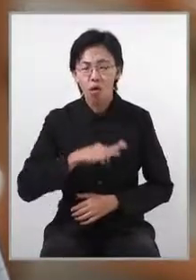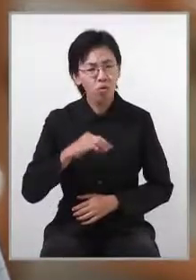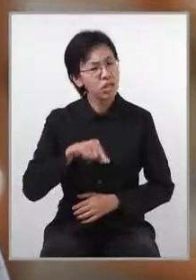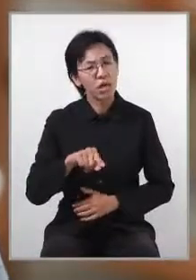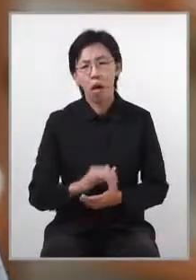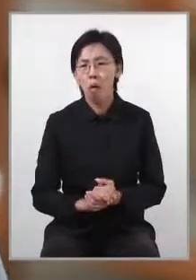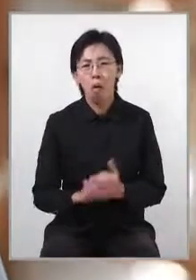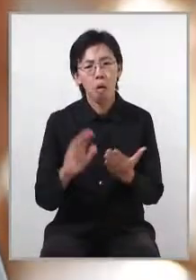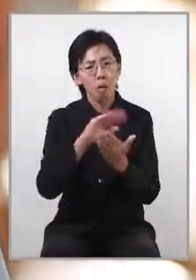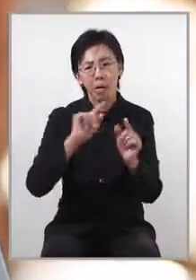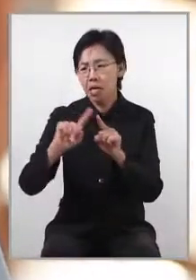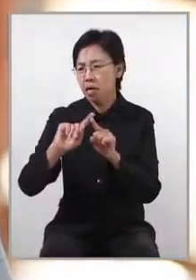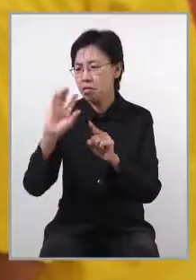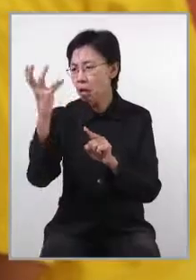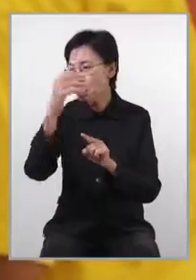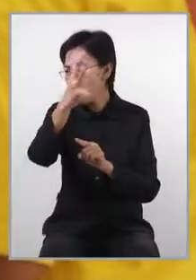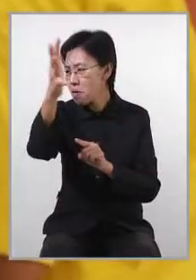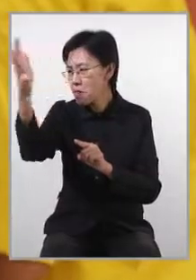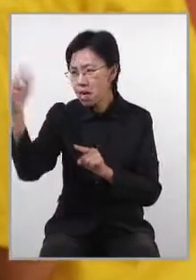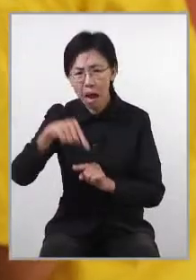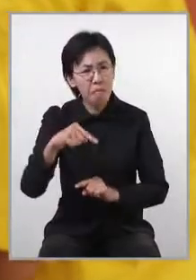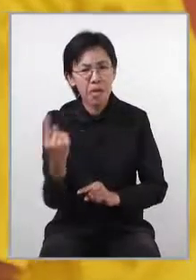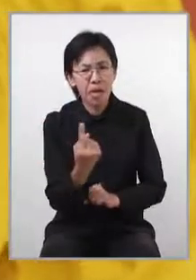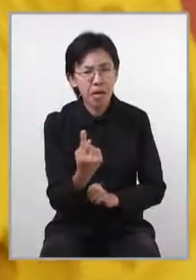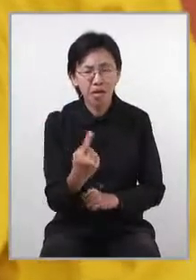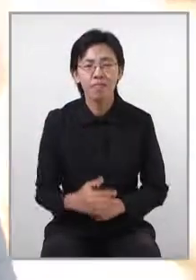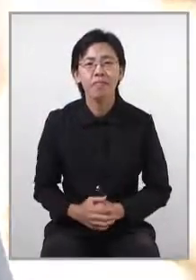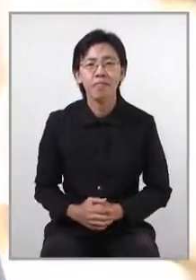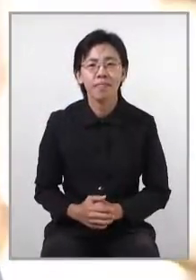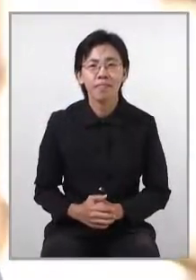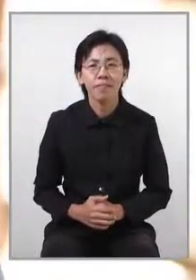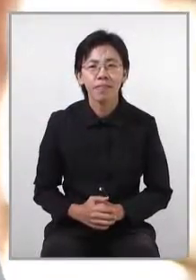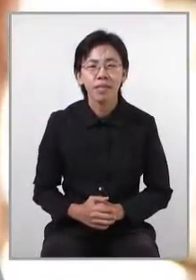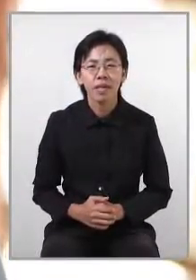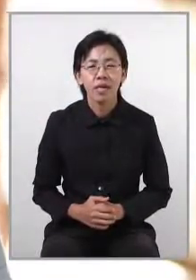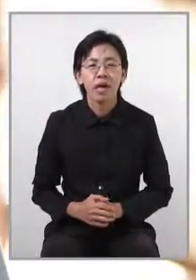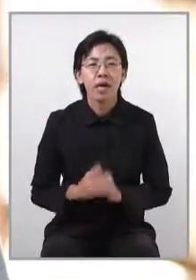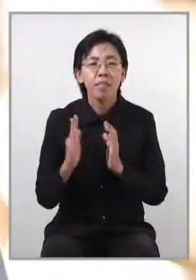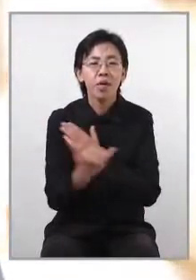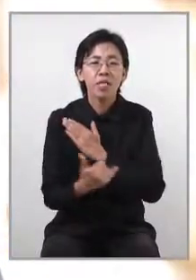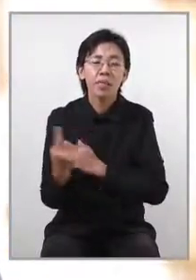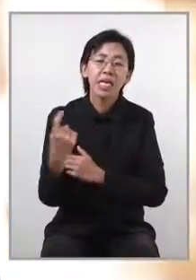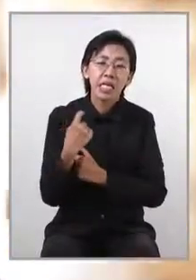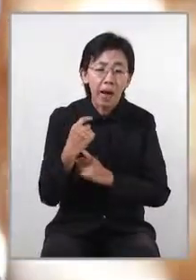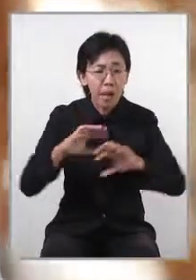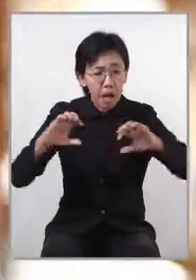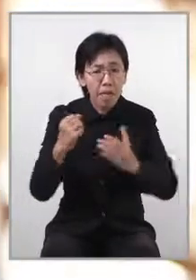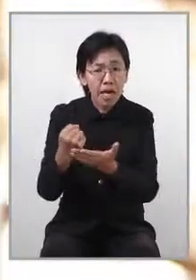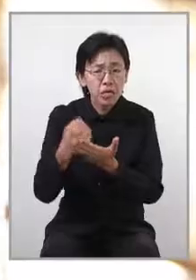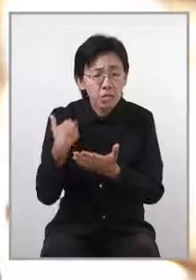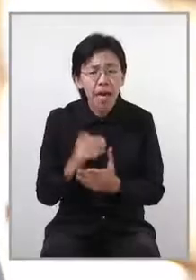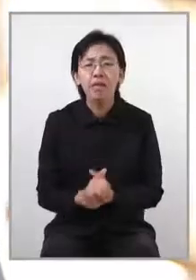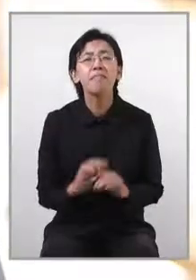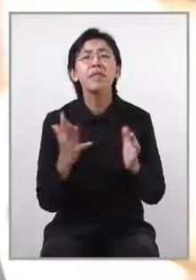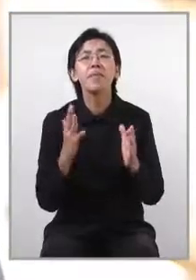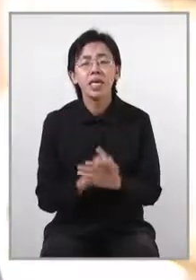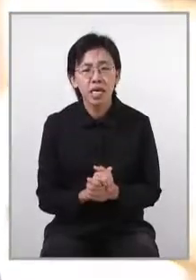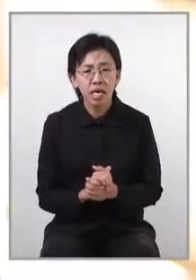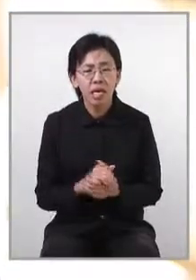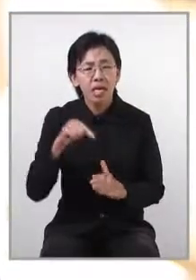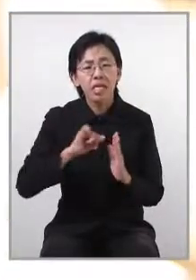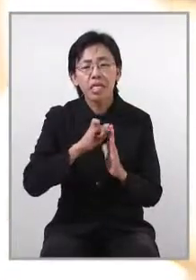กนะนี่ผมไม่ได้โม้นะ ครับครับ เขาจะถามผมว่ารัฐบาลช่วยไหมผมบอกไม่ได้ช่วยรัฐบาลท้องถิ่นก็ไม่ได้ช่ว